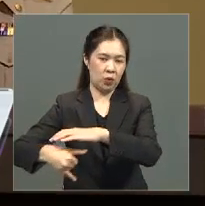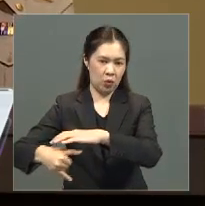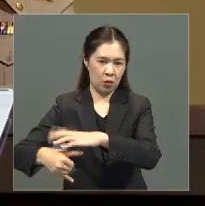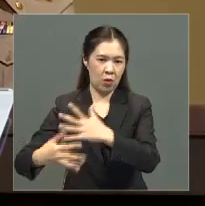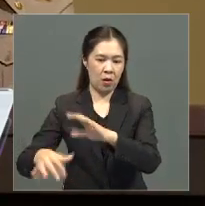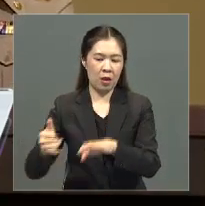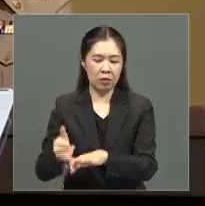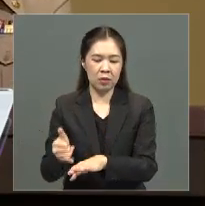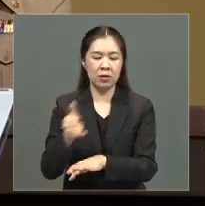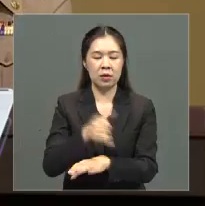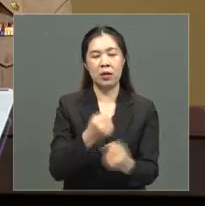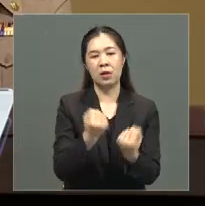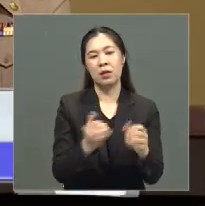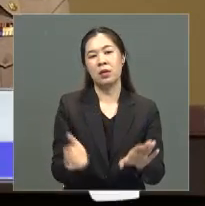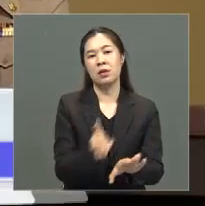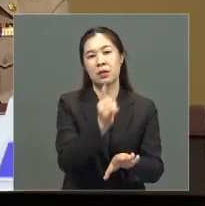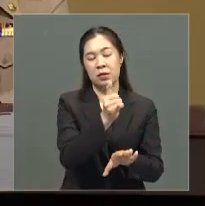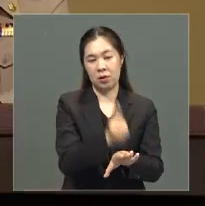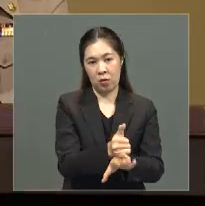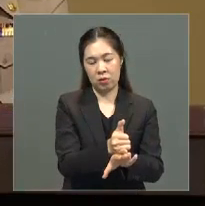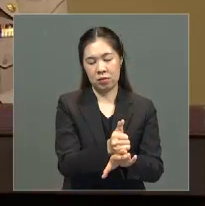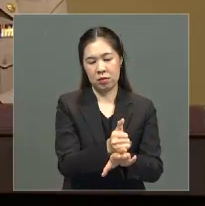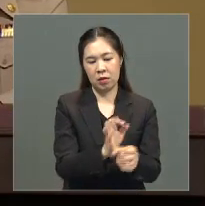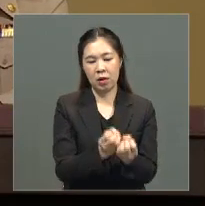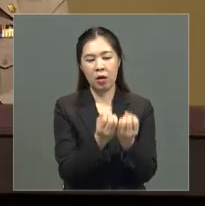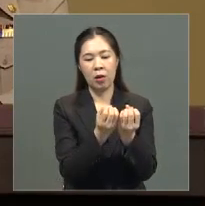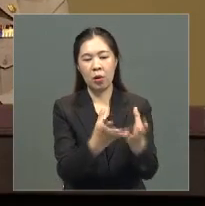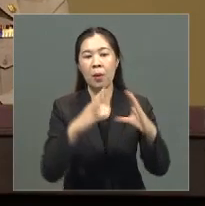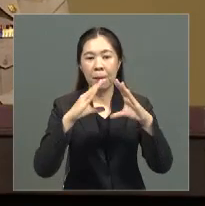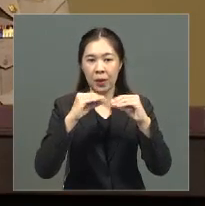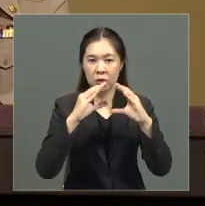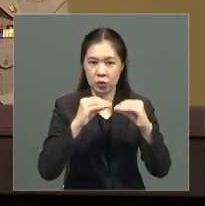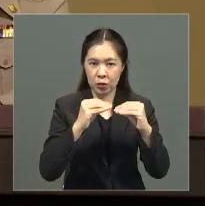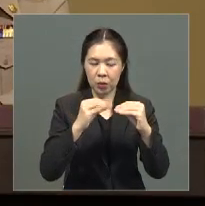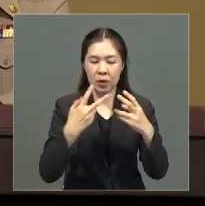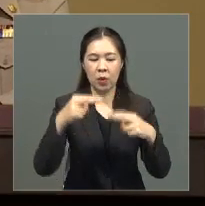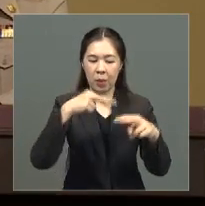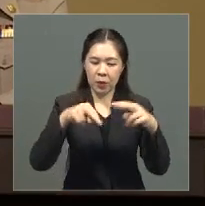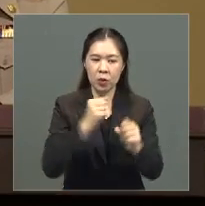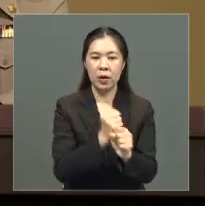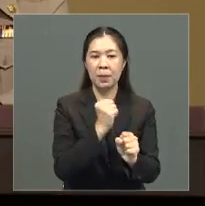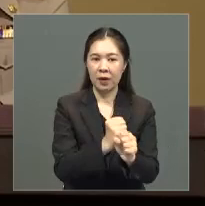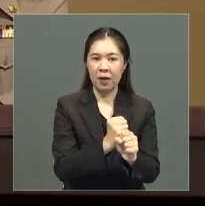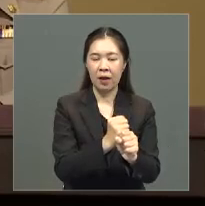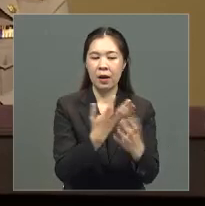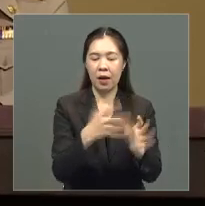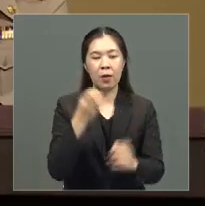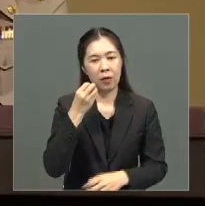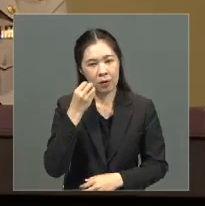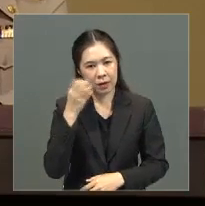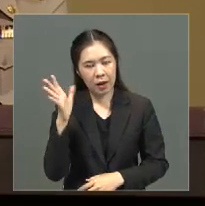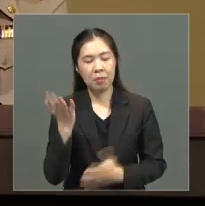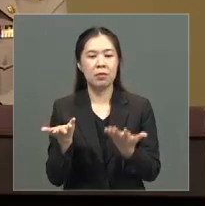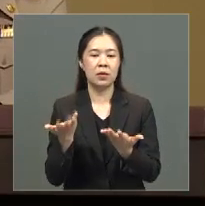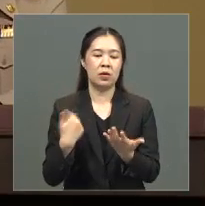ขึ้นรถจากขึ้นรถไปสถานที่ที่เขาจะเข้าไปประชุมหรือจะไปดูไซต์งานหลังจากนั้นก็กลับนะครับแล้วก็มีการตรวจสอบได้โดยที่ต